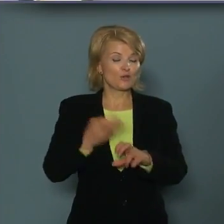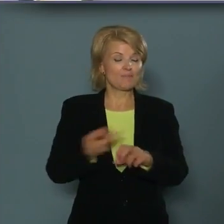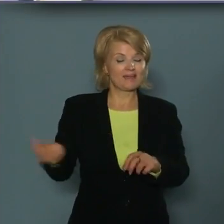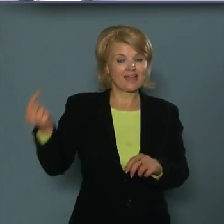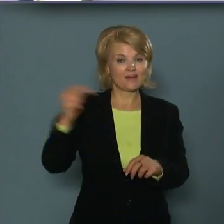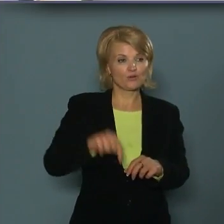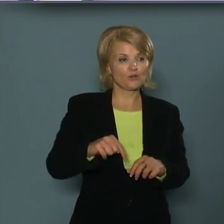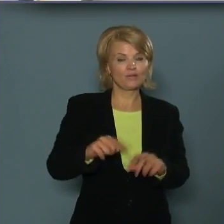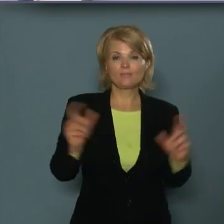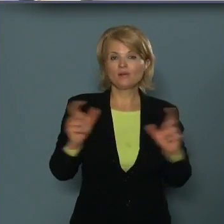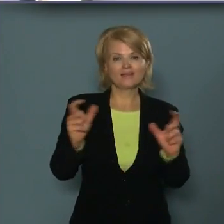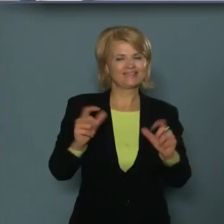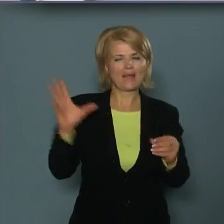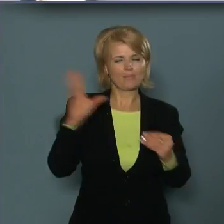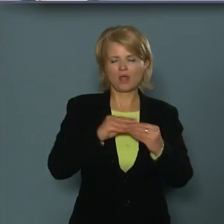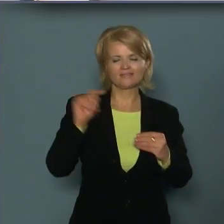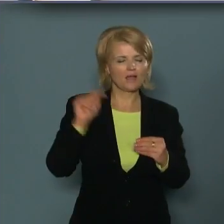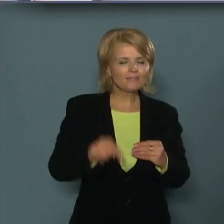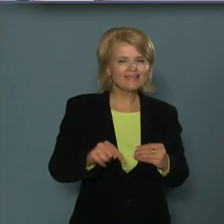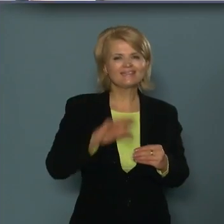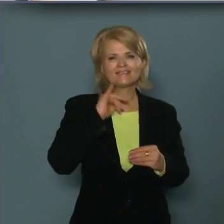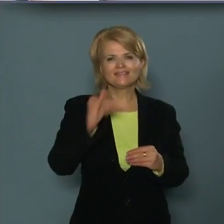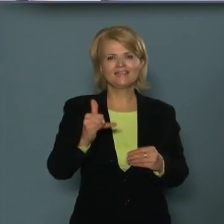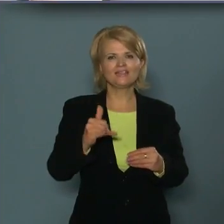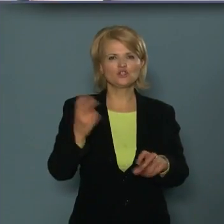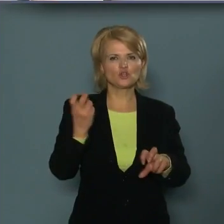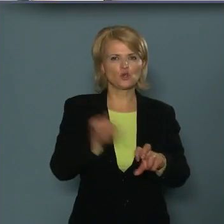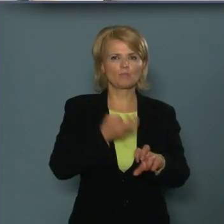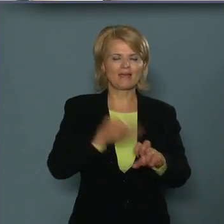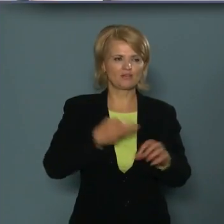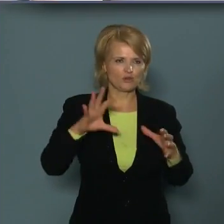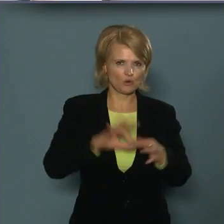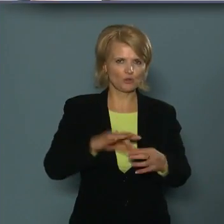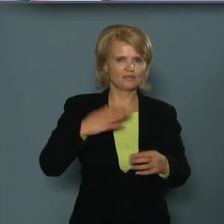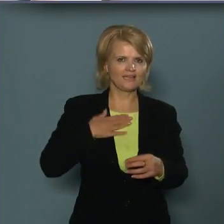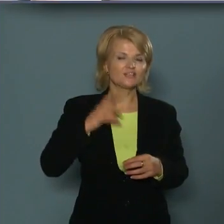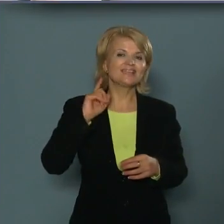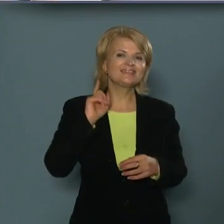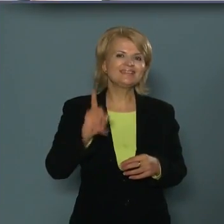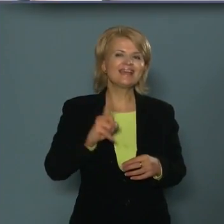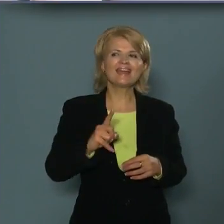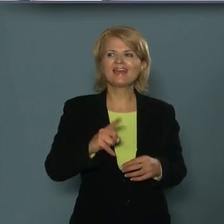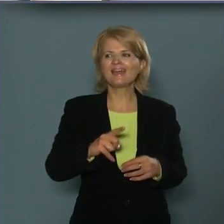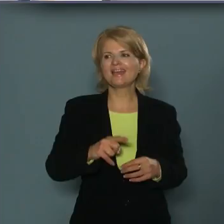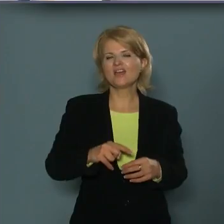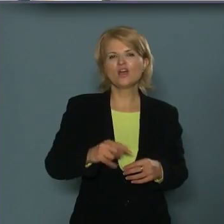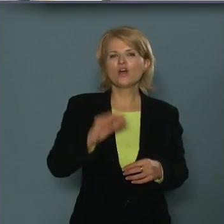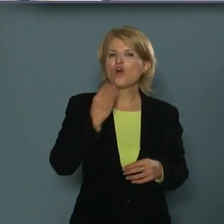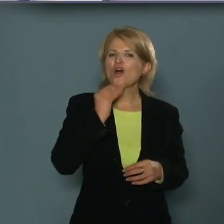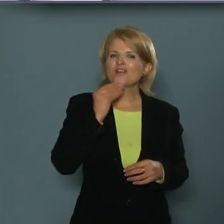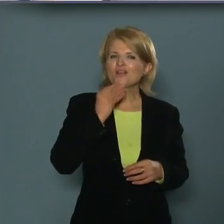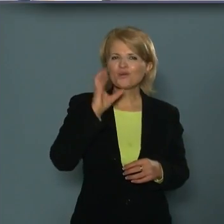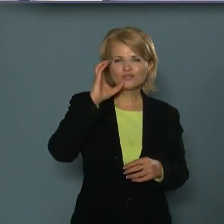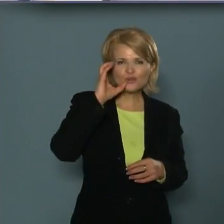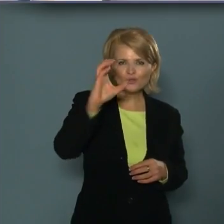jönni, mulatságos, nem laktam itt, nincs különösebb kőbányai kötődésem, de olyan helyes közönség, itt